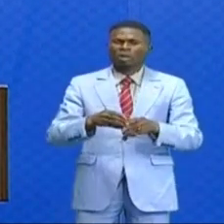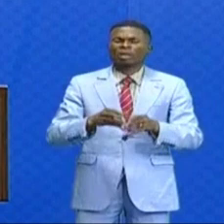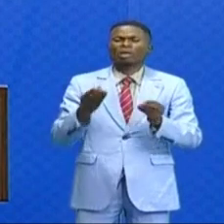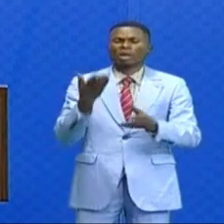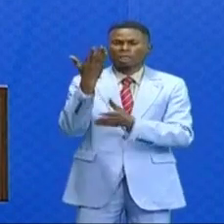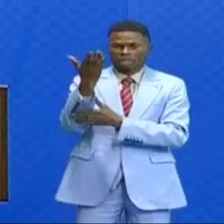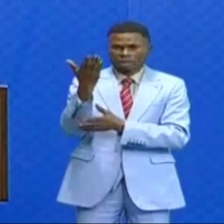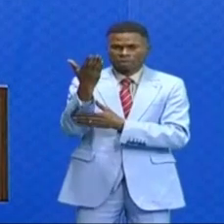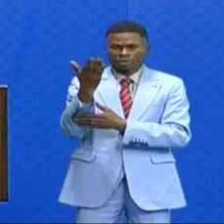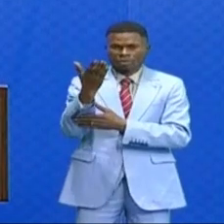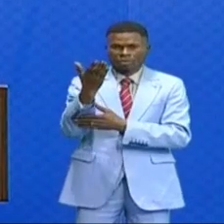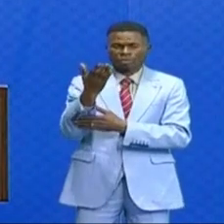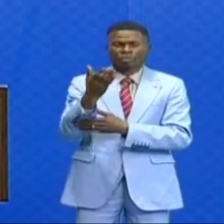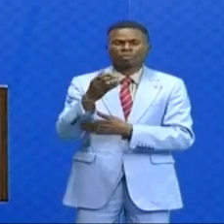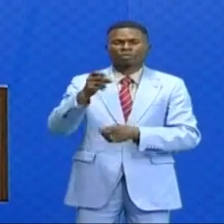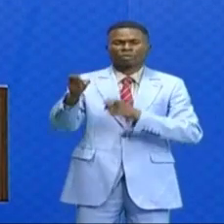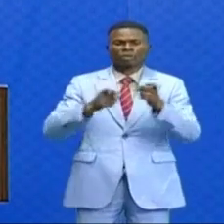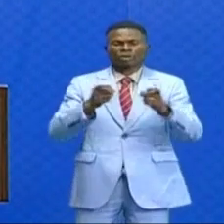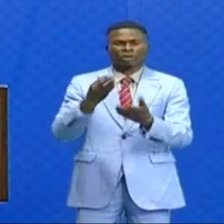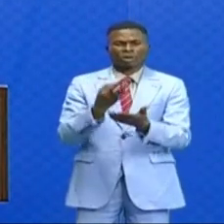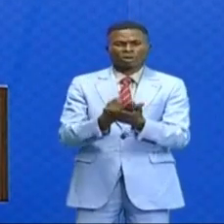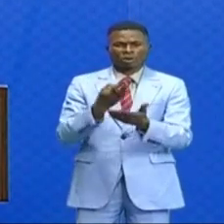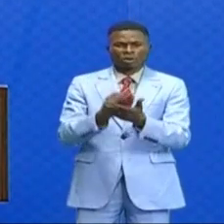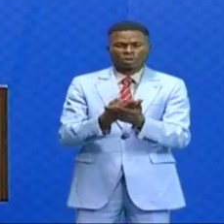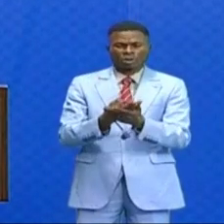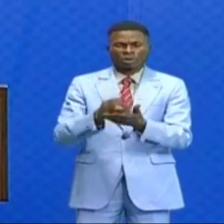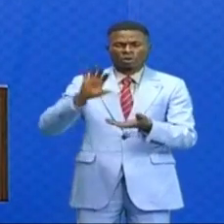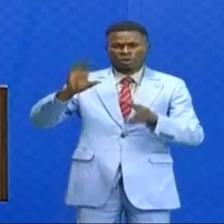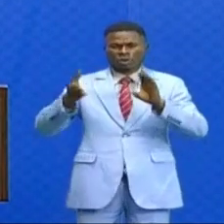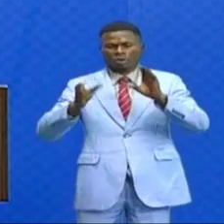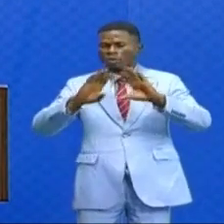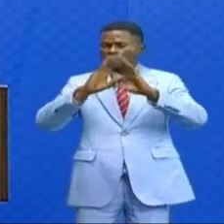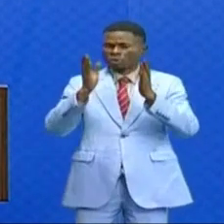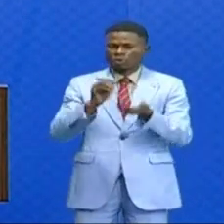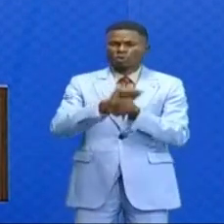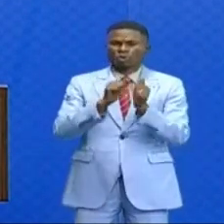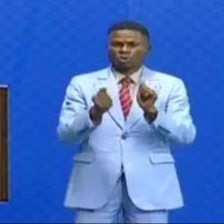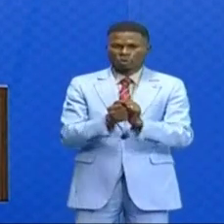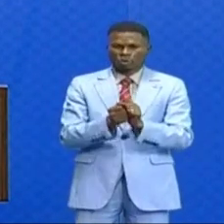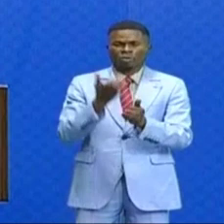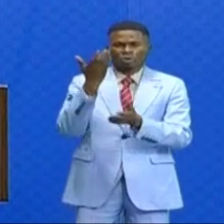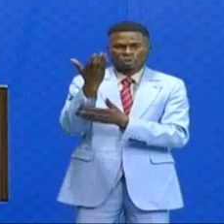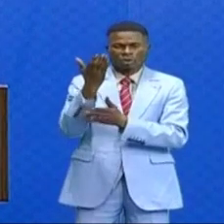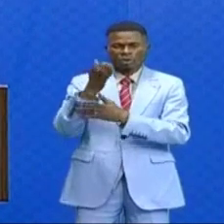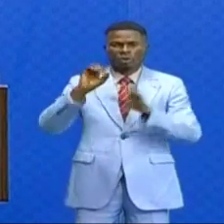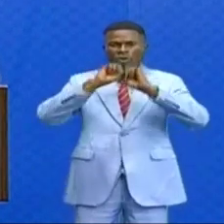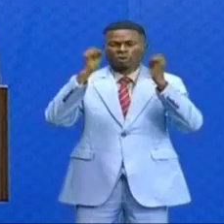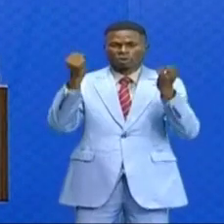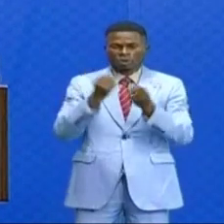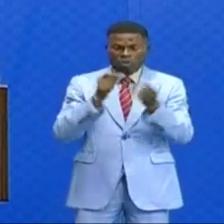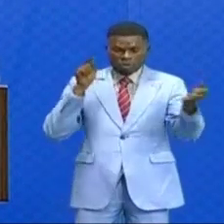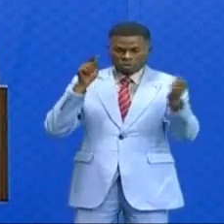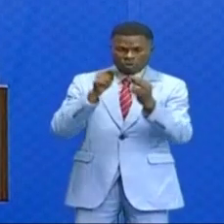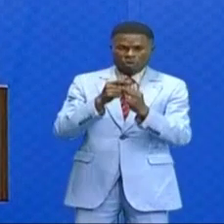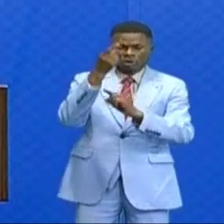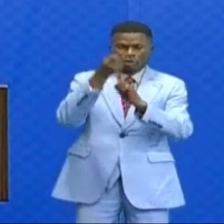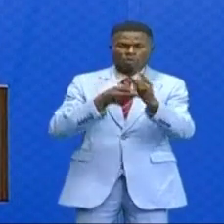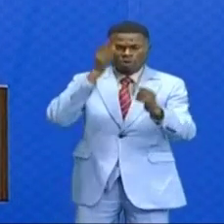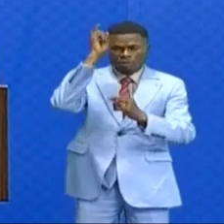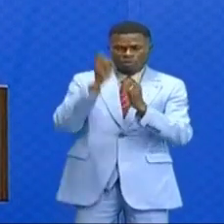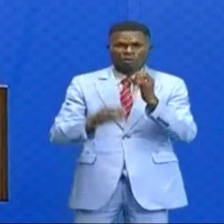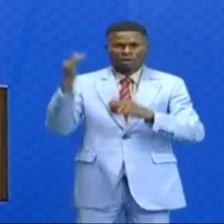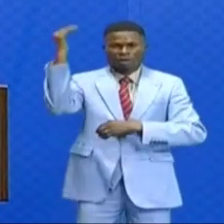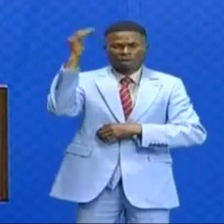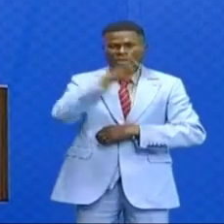recommandé le maintien d'une gestion prudentielle pour parer à toute éventualité des revendications sociales d'ici fin décembre 2022.